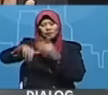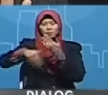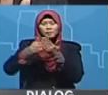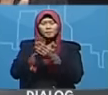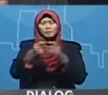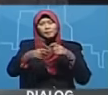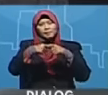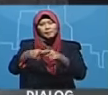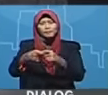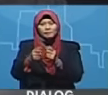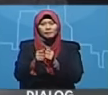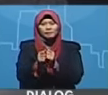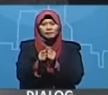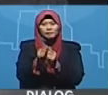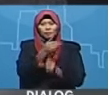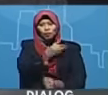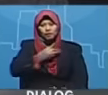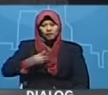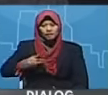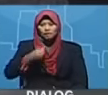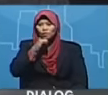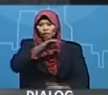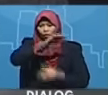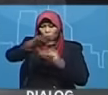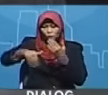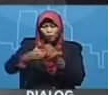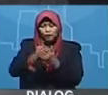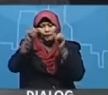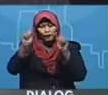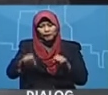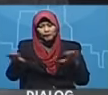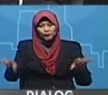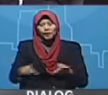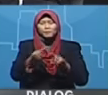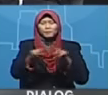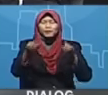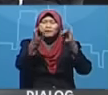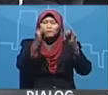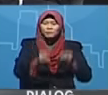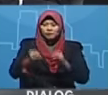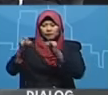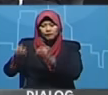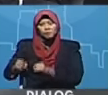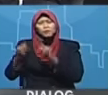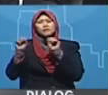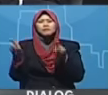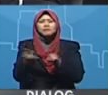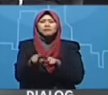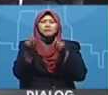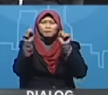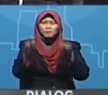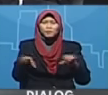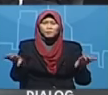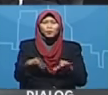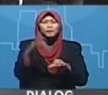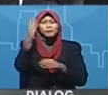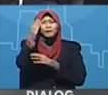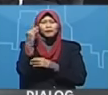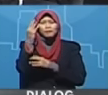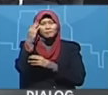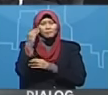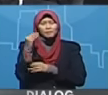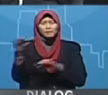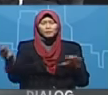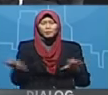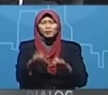ni. Sebab bukan semua agensi yang boleh buat umrah. Ada individu pun nak buat umrah dan sebagainya. Ada sedikit pengalaman nak buat umrah. Jadi